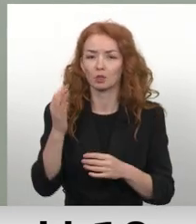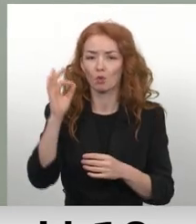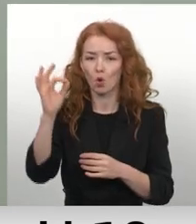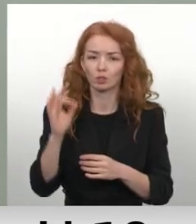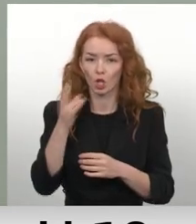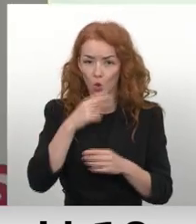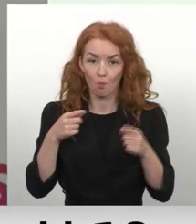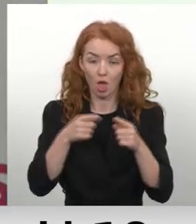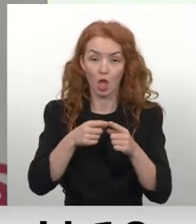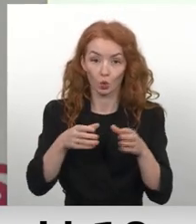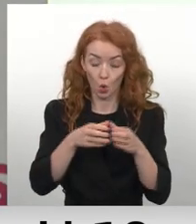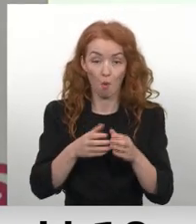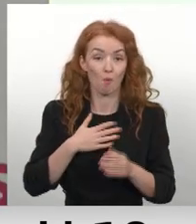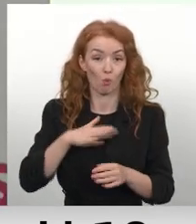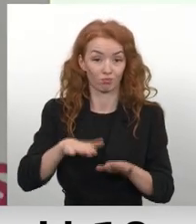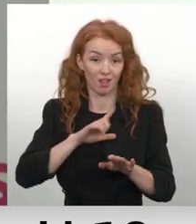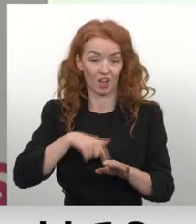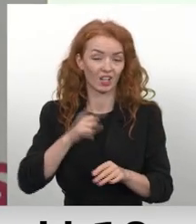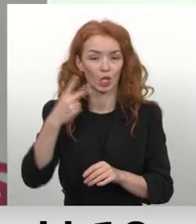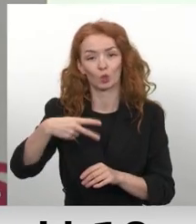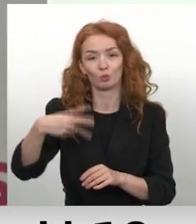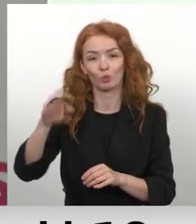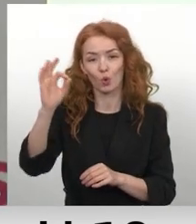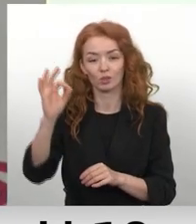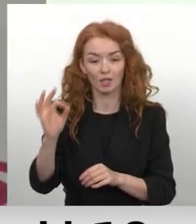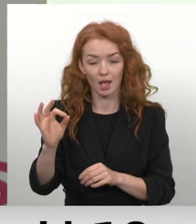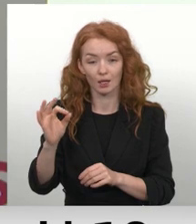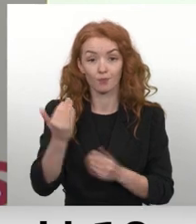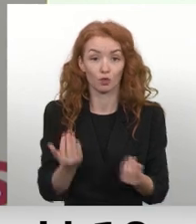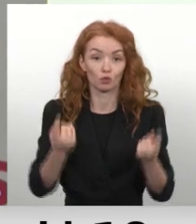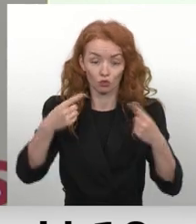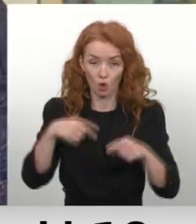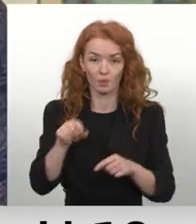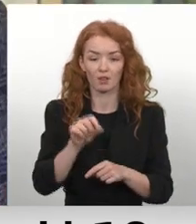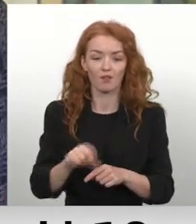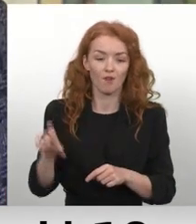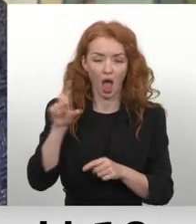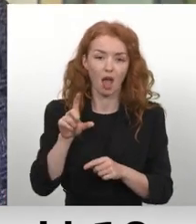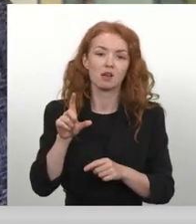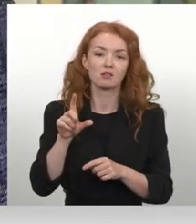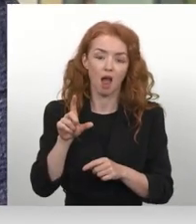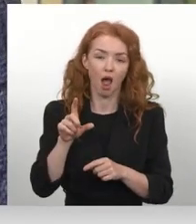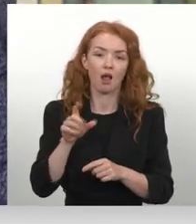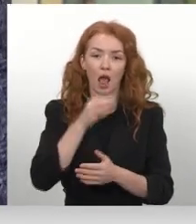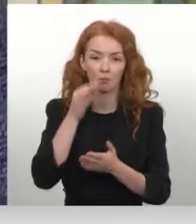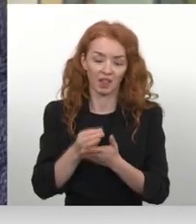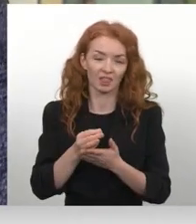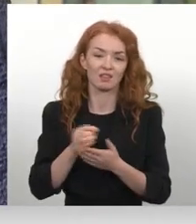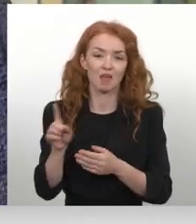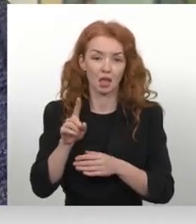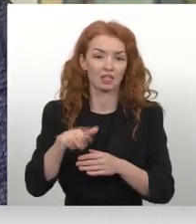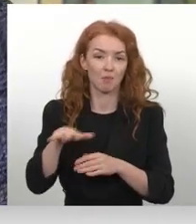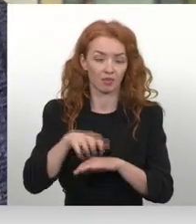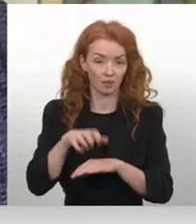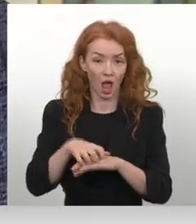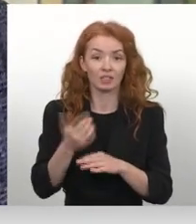grupas, Latvijā ap 20%. Šobrīd es vairāk, manuprāt, gulstās uz ģimenes ārsta prakses pleciem, cik no mums ir spēks